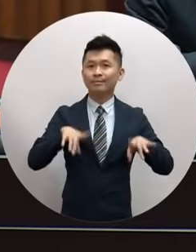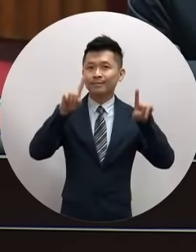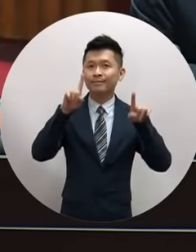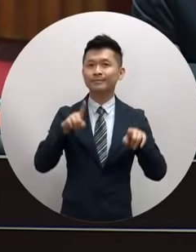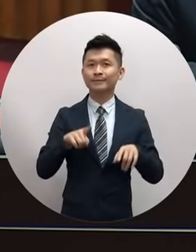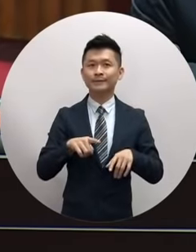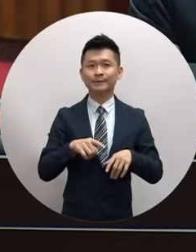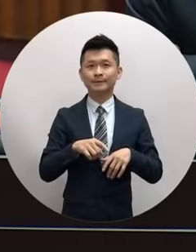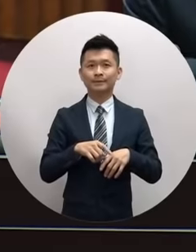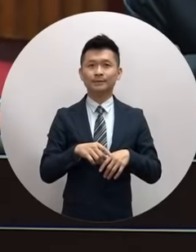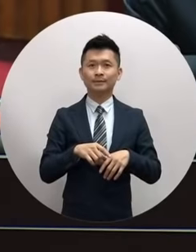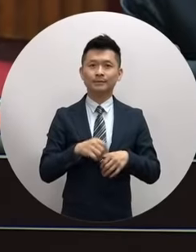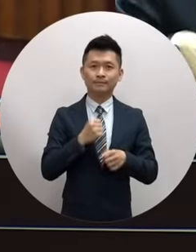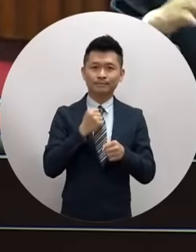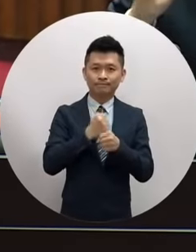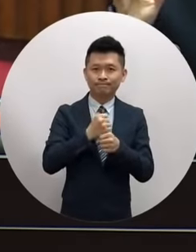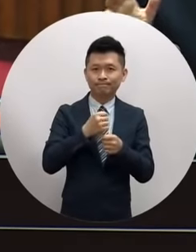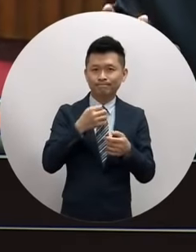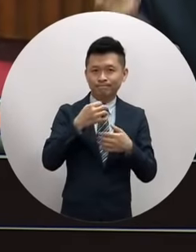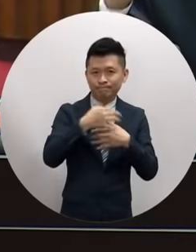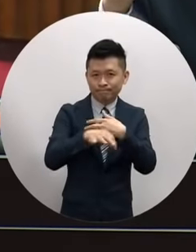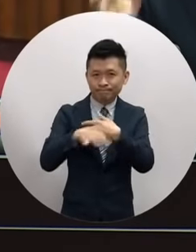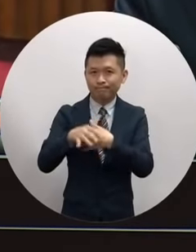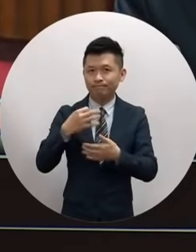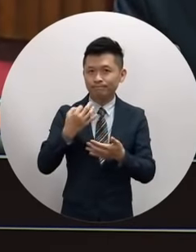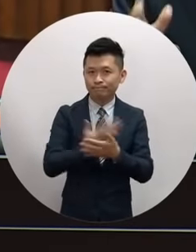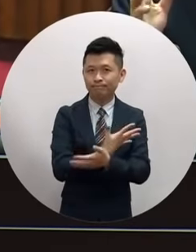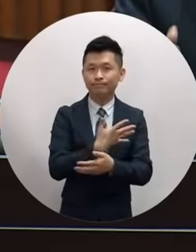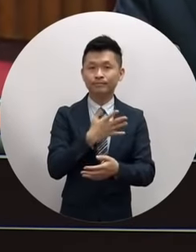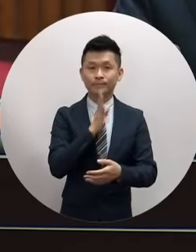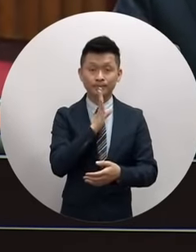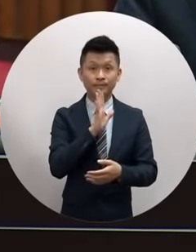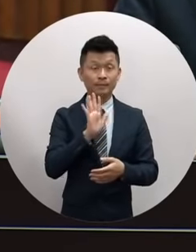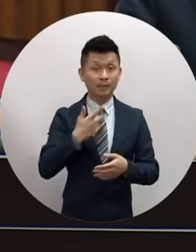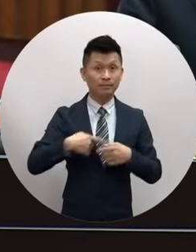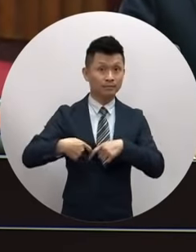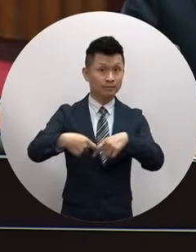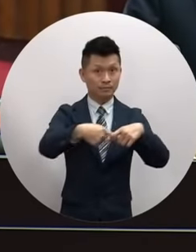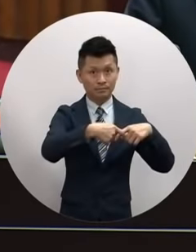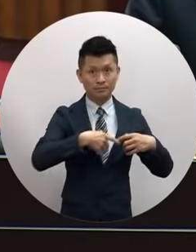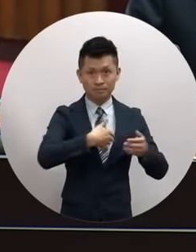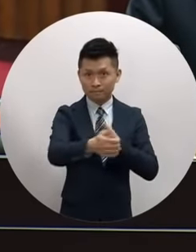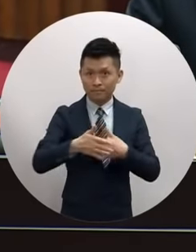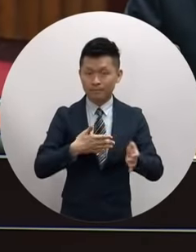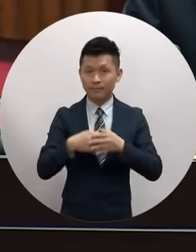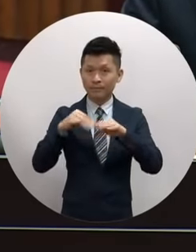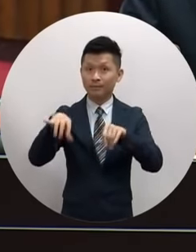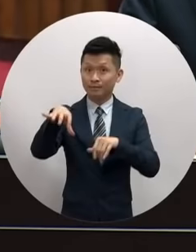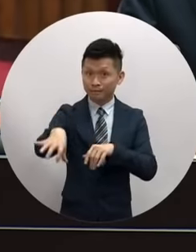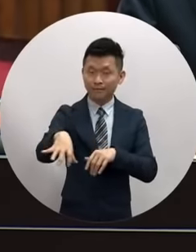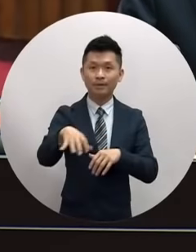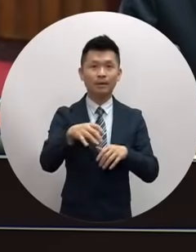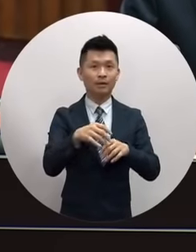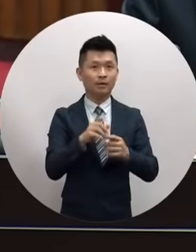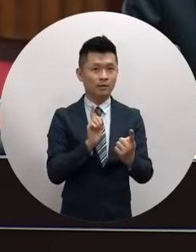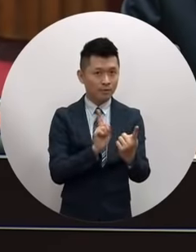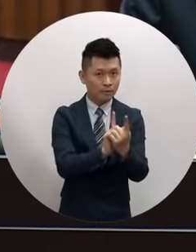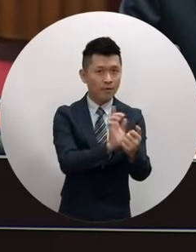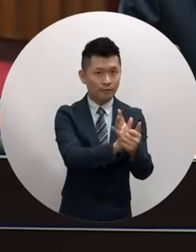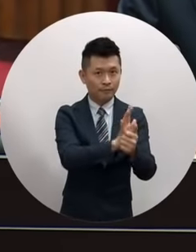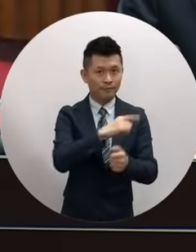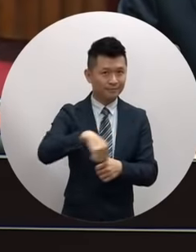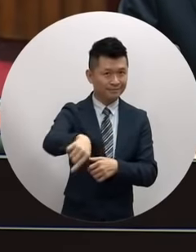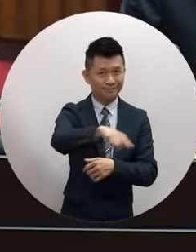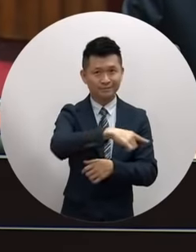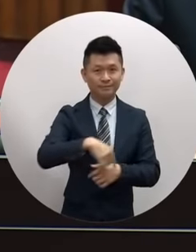有比较汗格，但经过全员大家努力，包括地方、包括第一线的同仁，真的